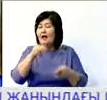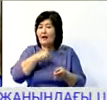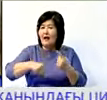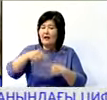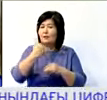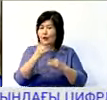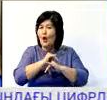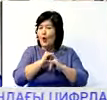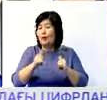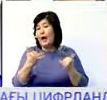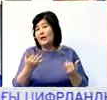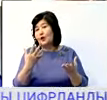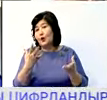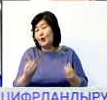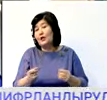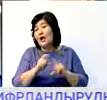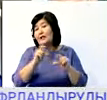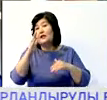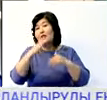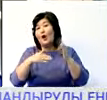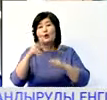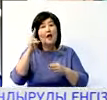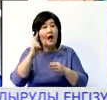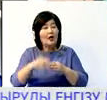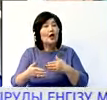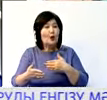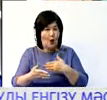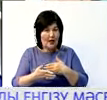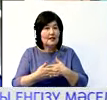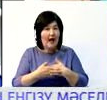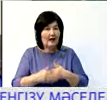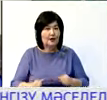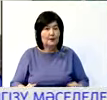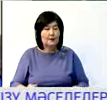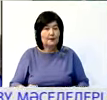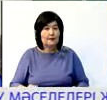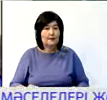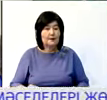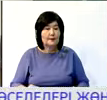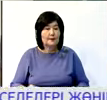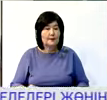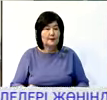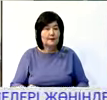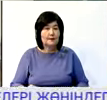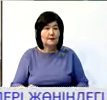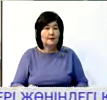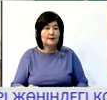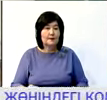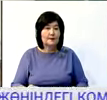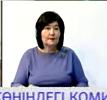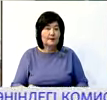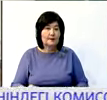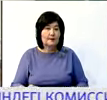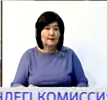көкжиегін кеңейтпек. Қазіргі күні нысанның құрылысы аяқталуға жақын. Әкімжан Жолтаев, Исай Шәріпов, Төреған Қожахметов, Қызылорда